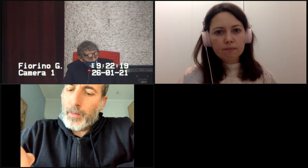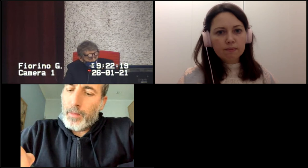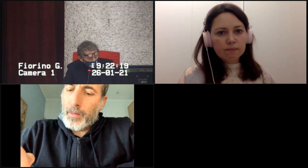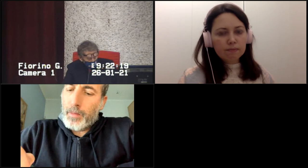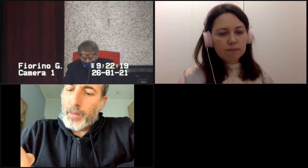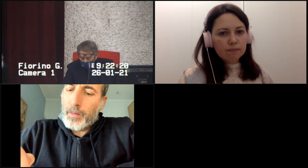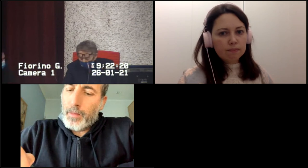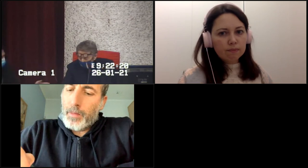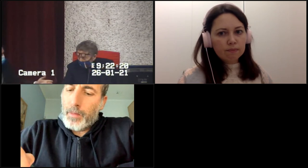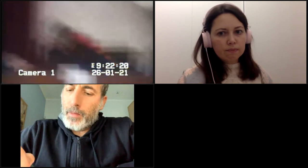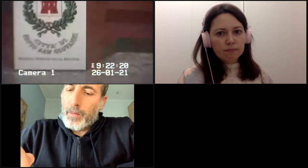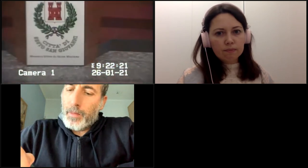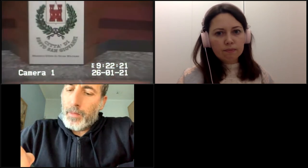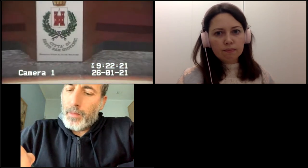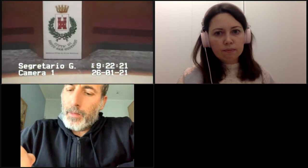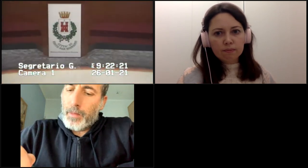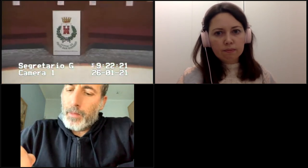Quanti sono in totale?